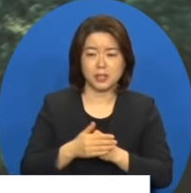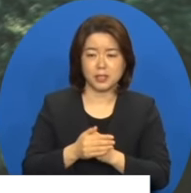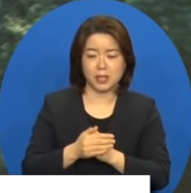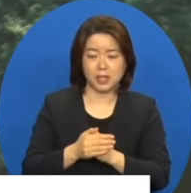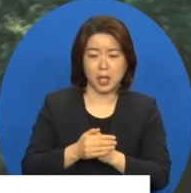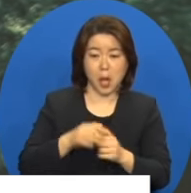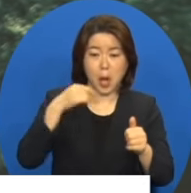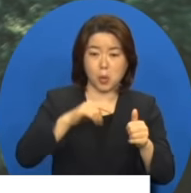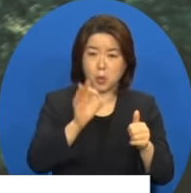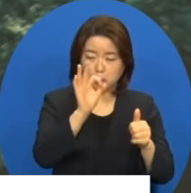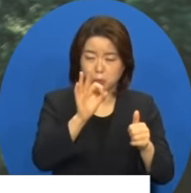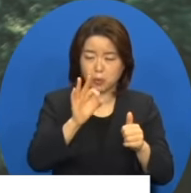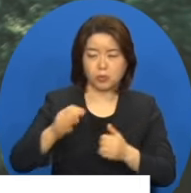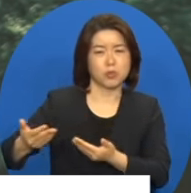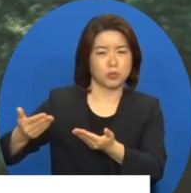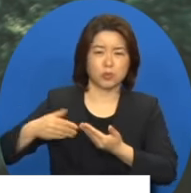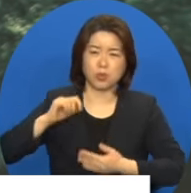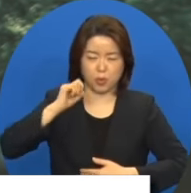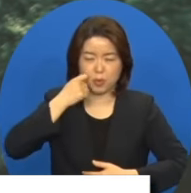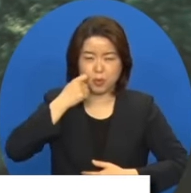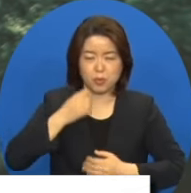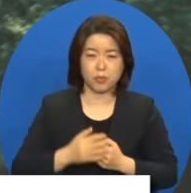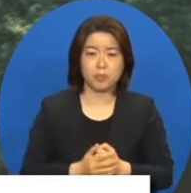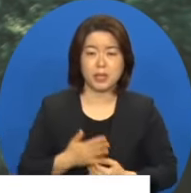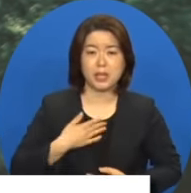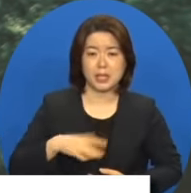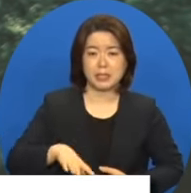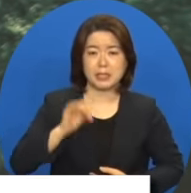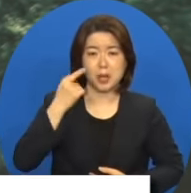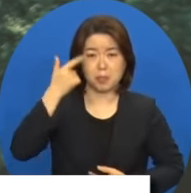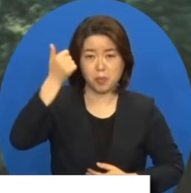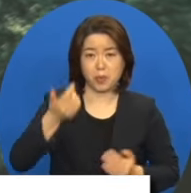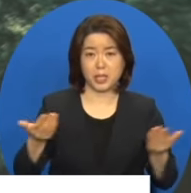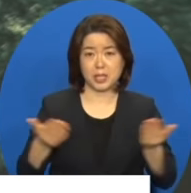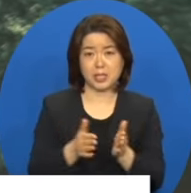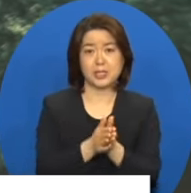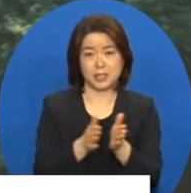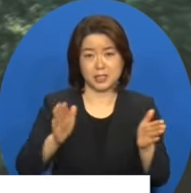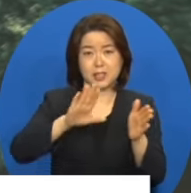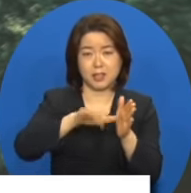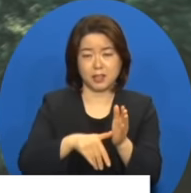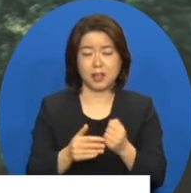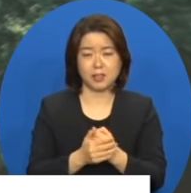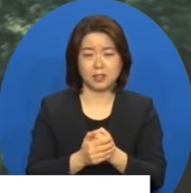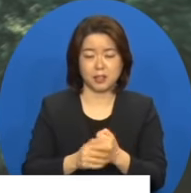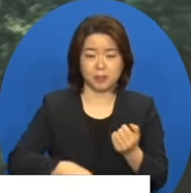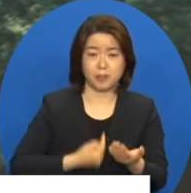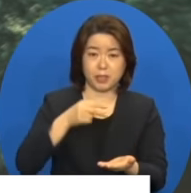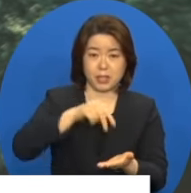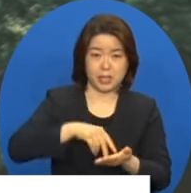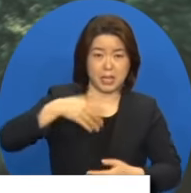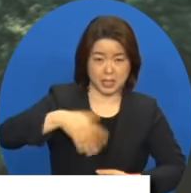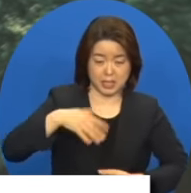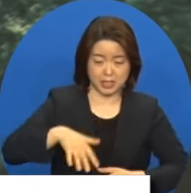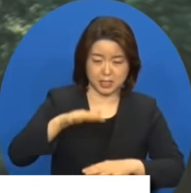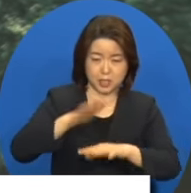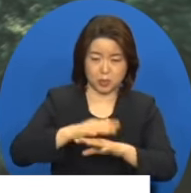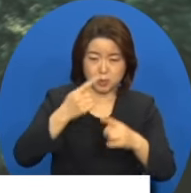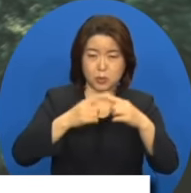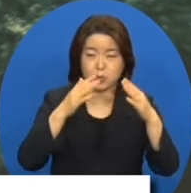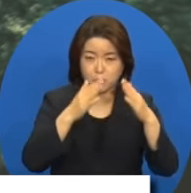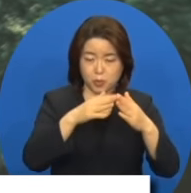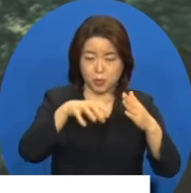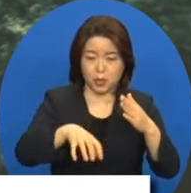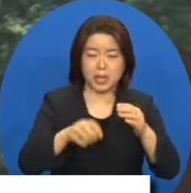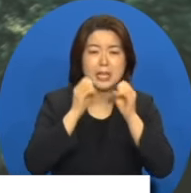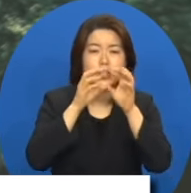거죠. 저는 처음 목회를 시작할 때 미자립 농촌교회 전도사부터